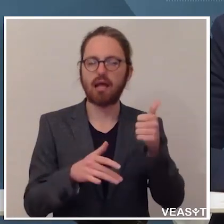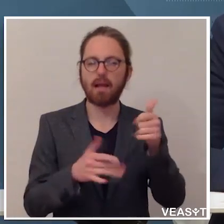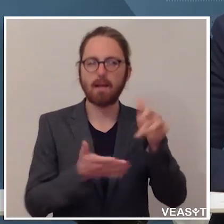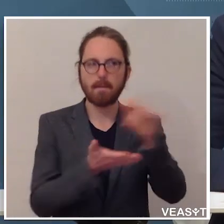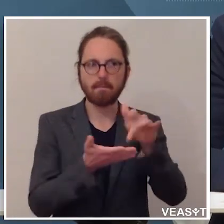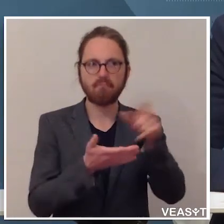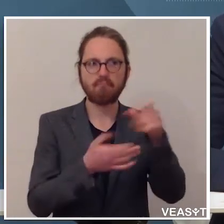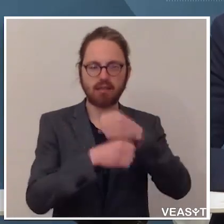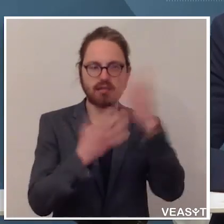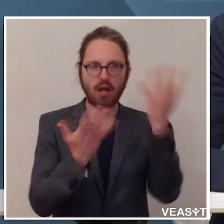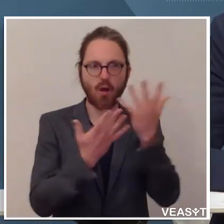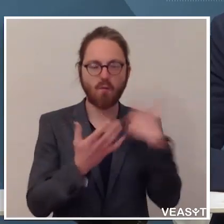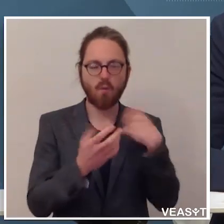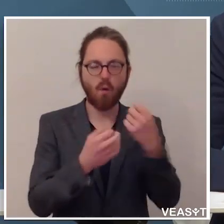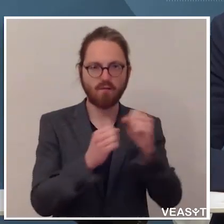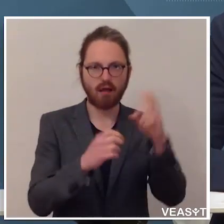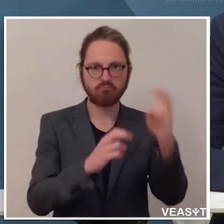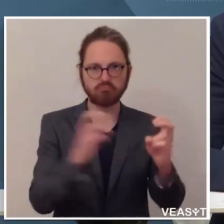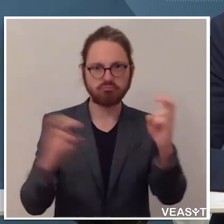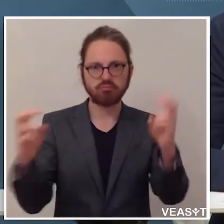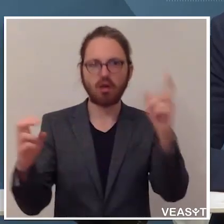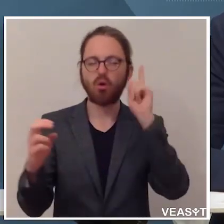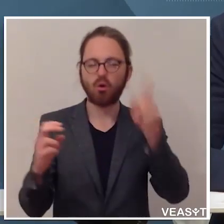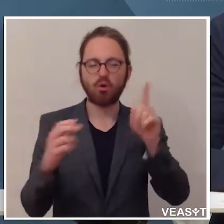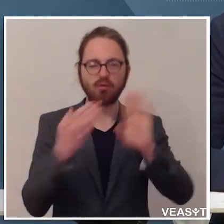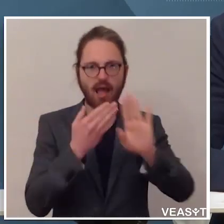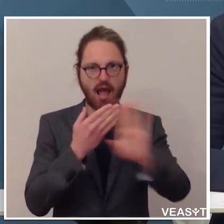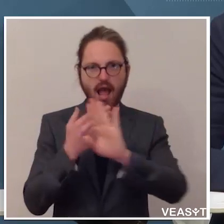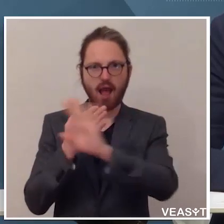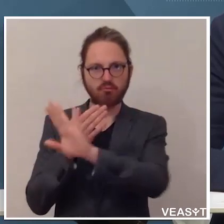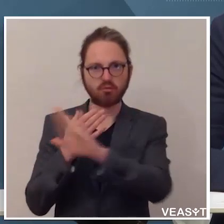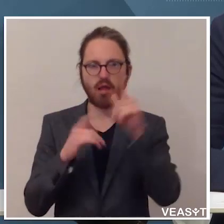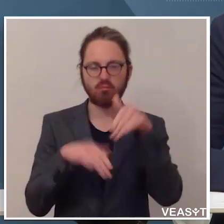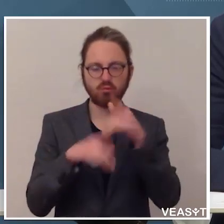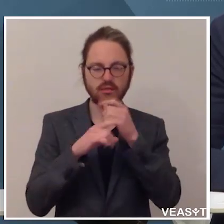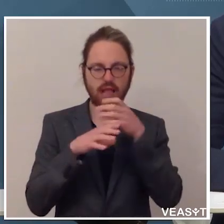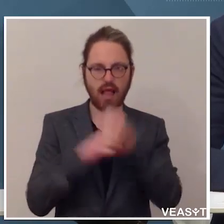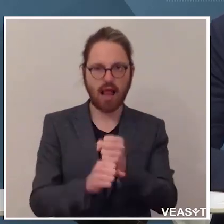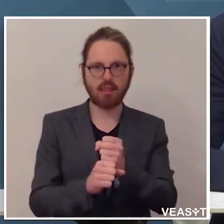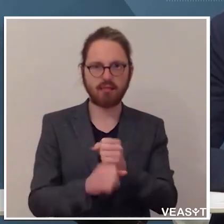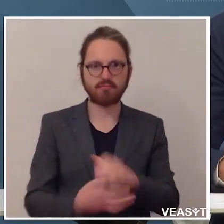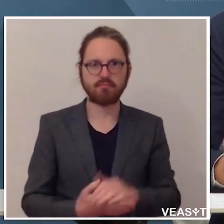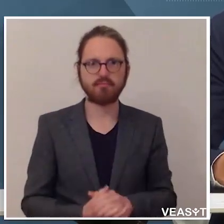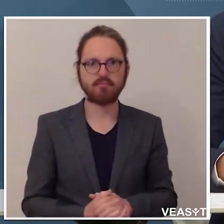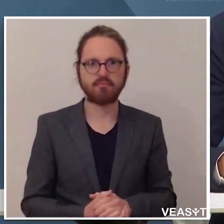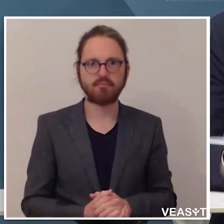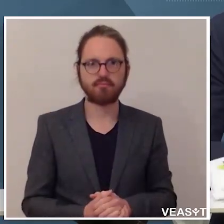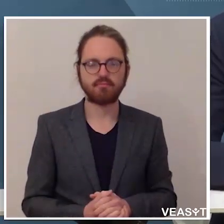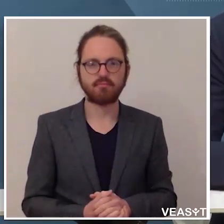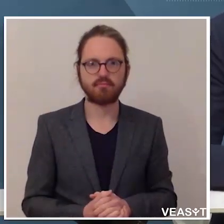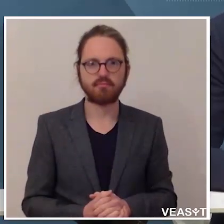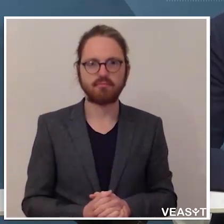werden und es gilt natürlich der Mindestabstand auch auf den Bussen und auf den Zügen.